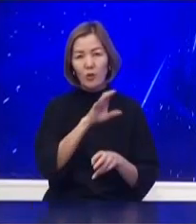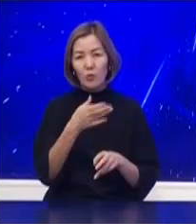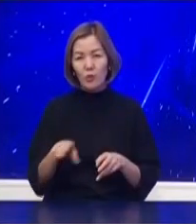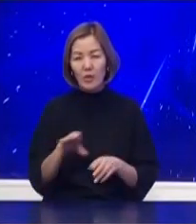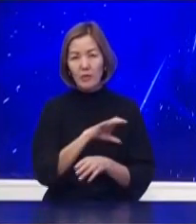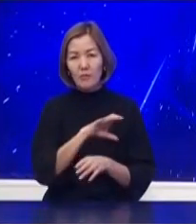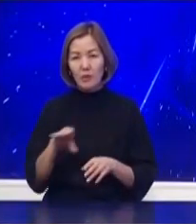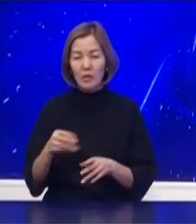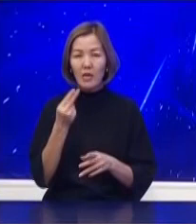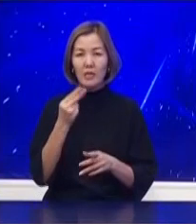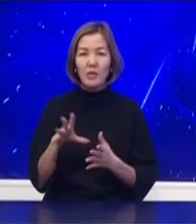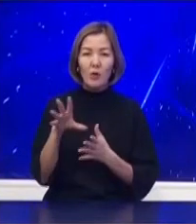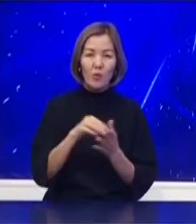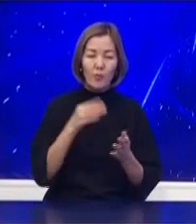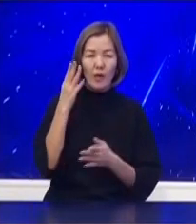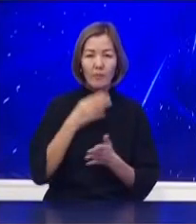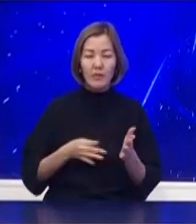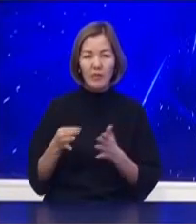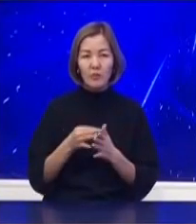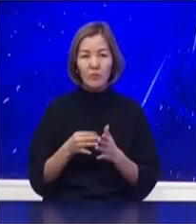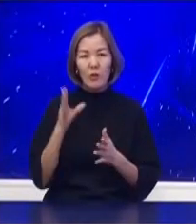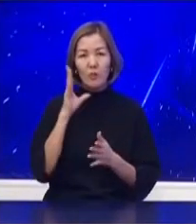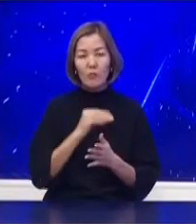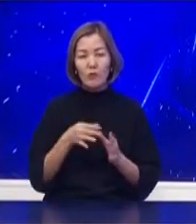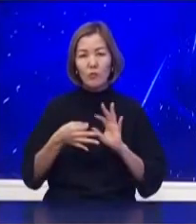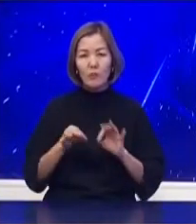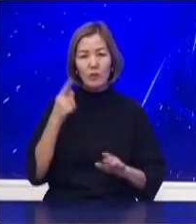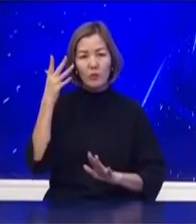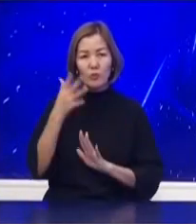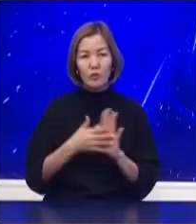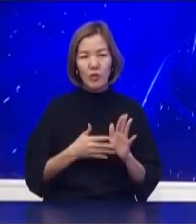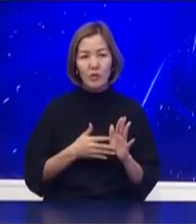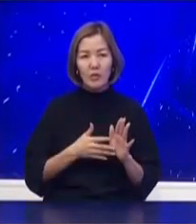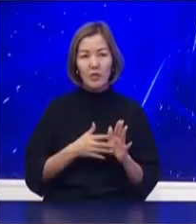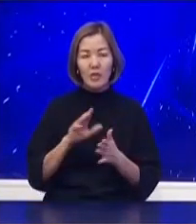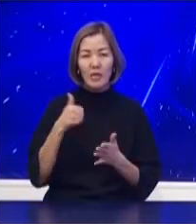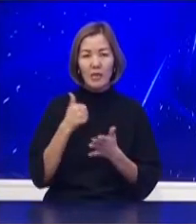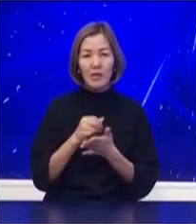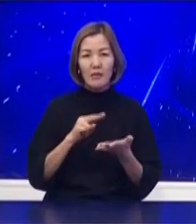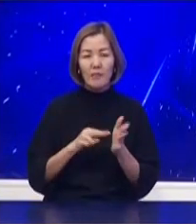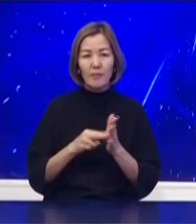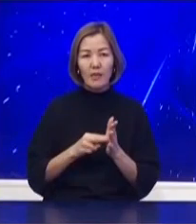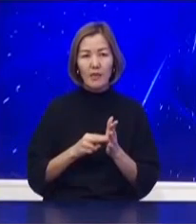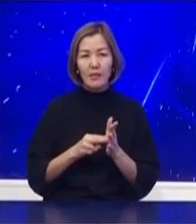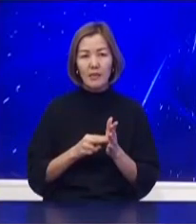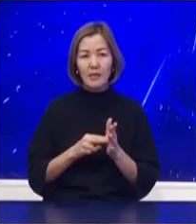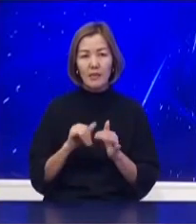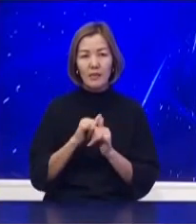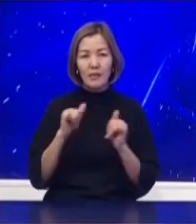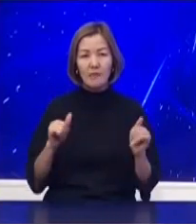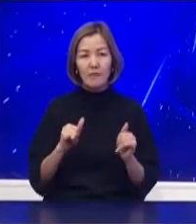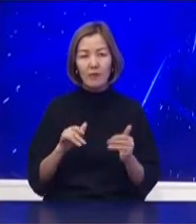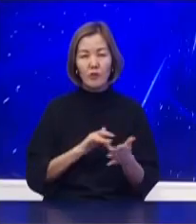благодаря цифровой копии Алматинской области Мы можем изучить генеральный архитектурный план активно развивающегося